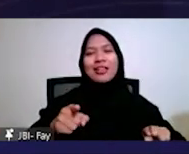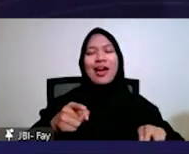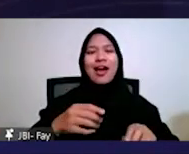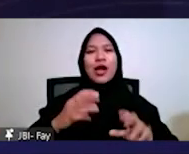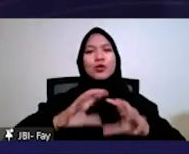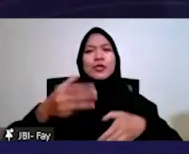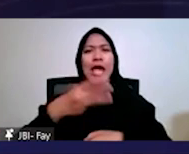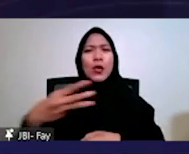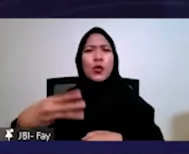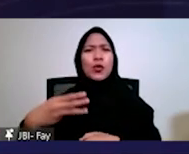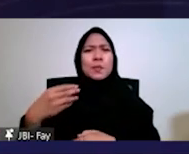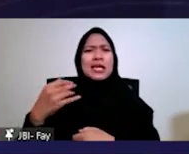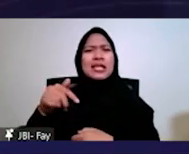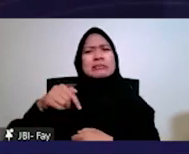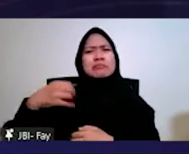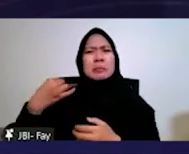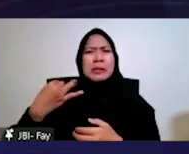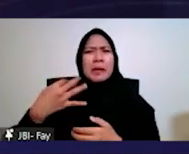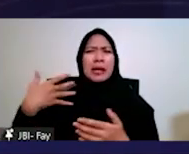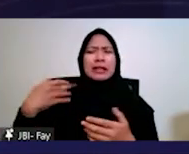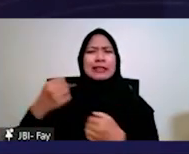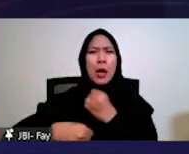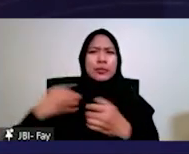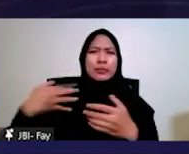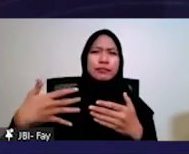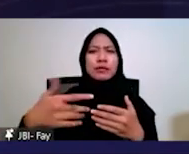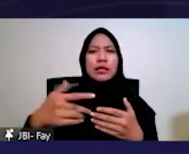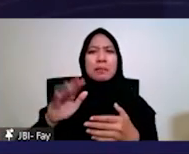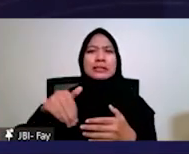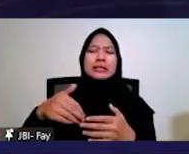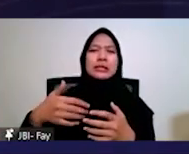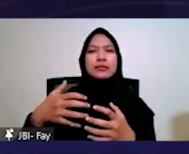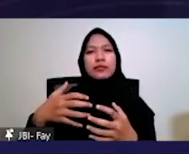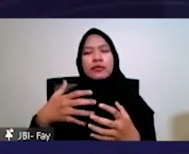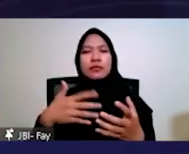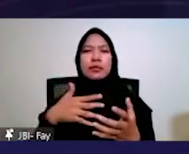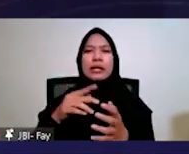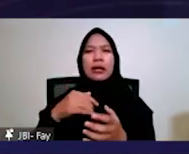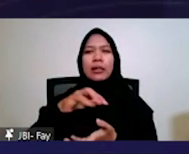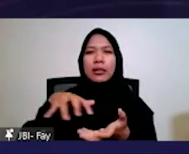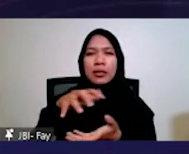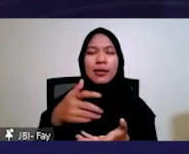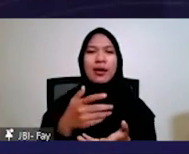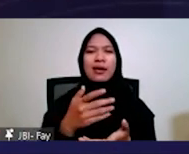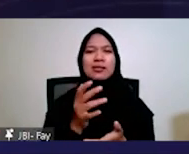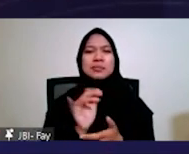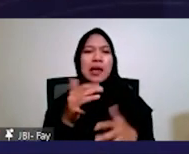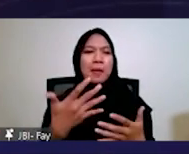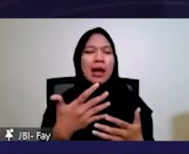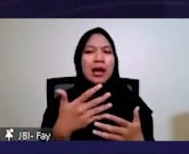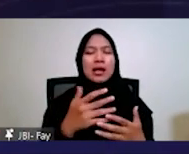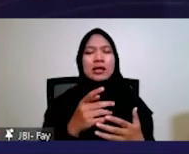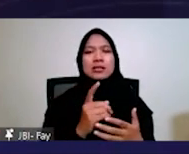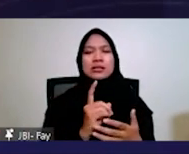ekonomi-keuangan talentanya pokoknya sedang opo ya sedang bergejolak seperti itu aku joknya Apa karena